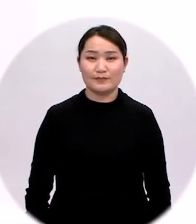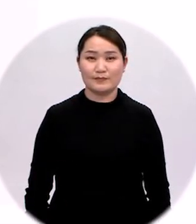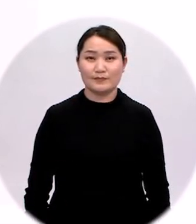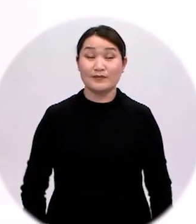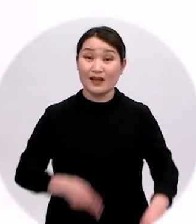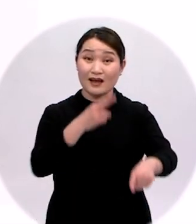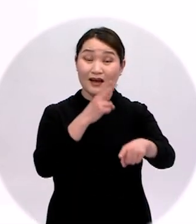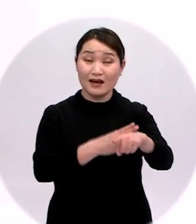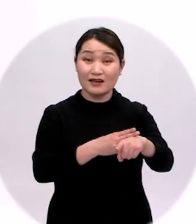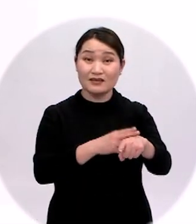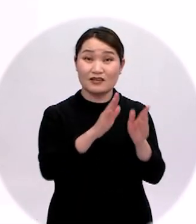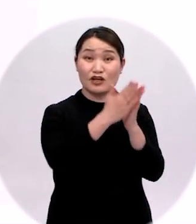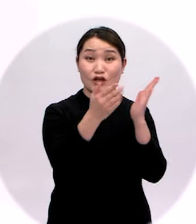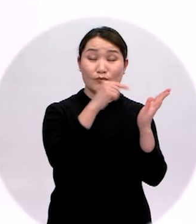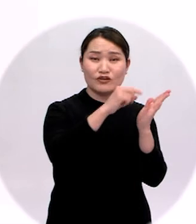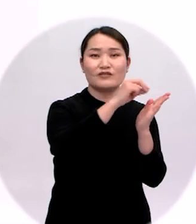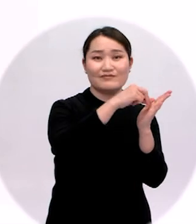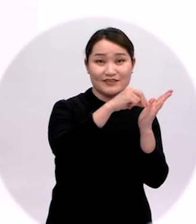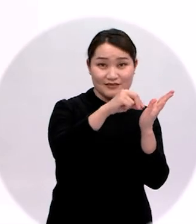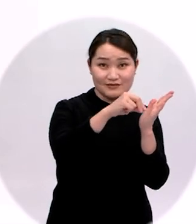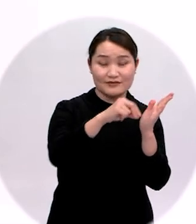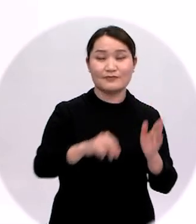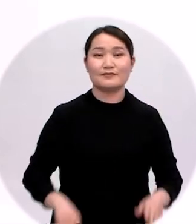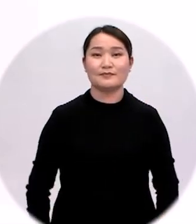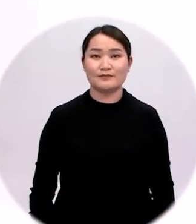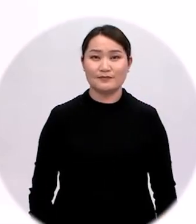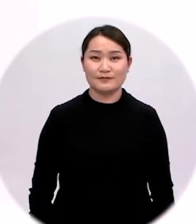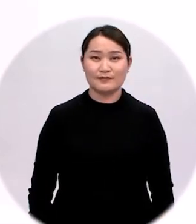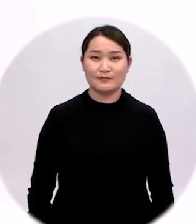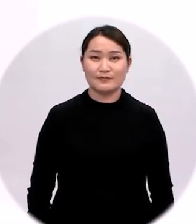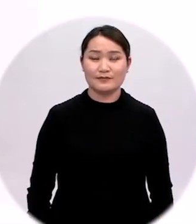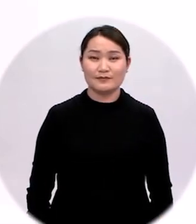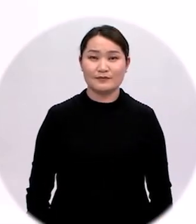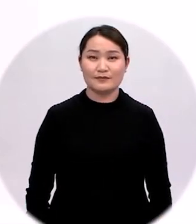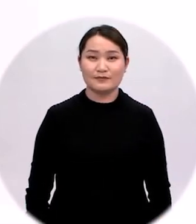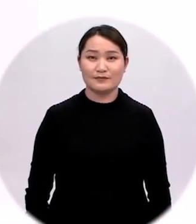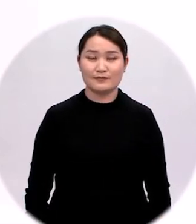За харандаагаа аваад номон дээр зөв нөхөж бичээрэй.